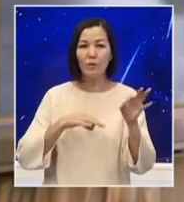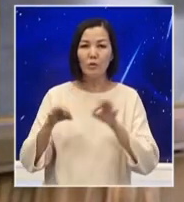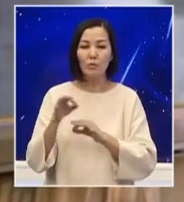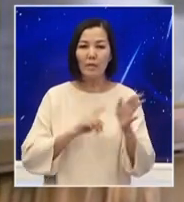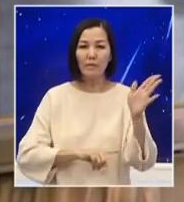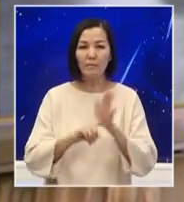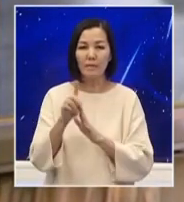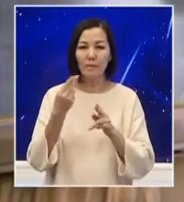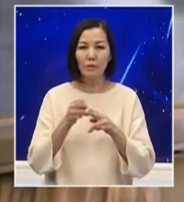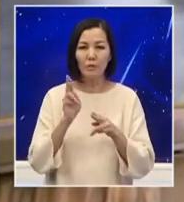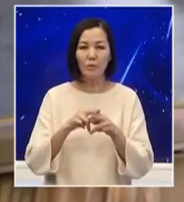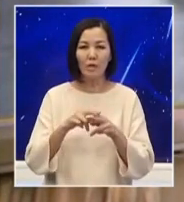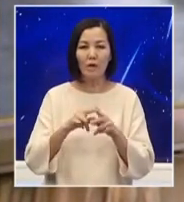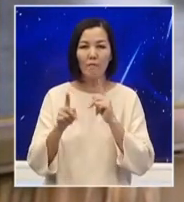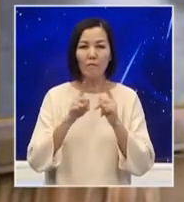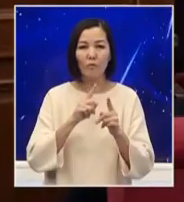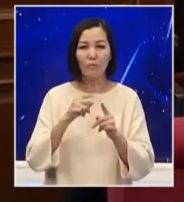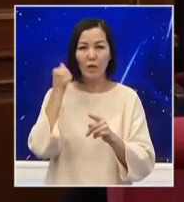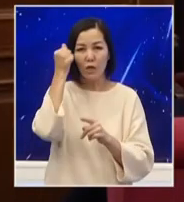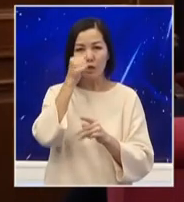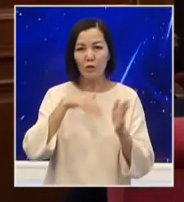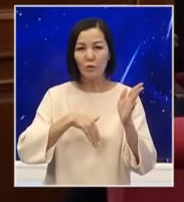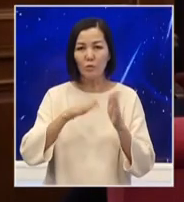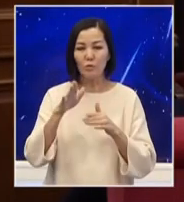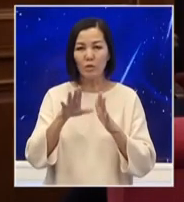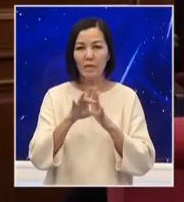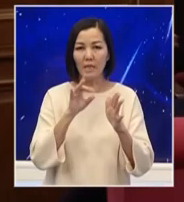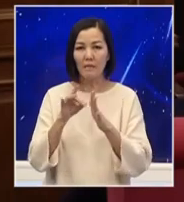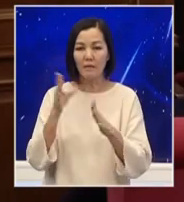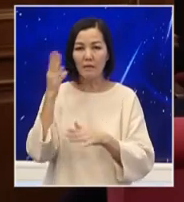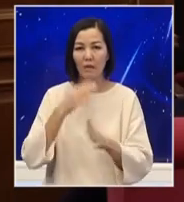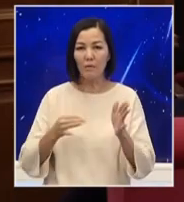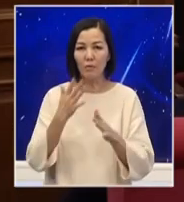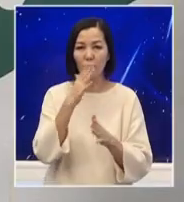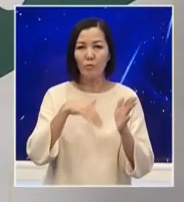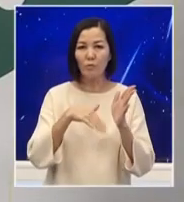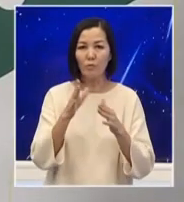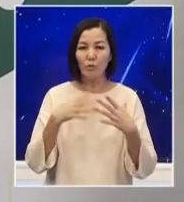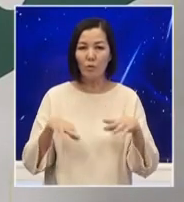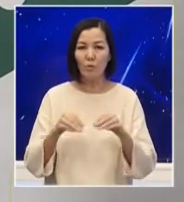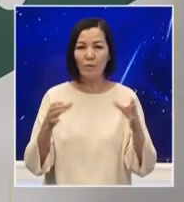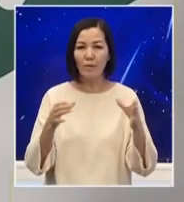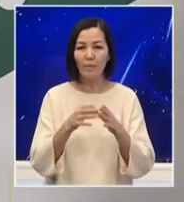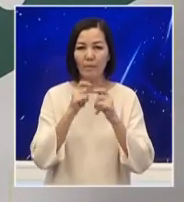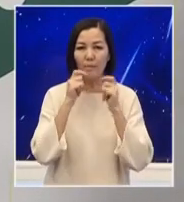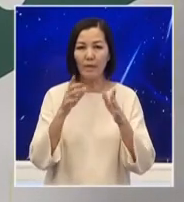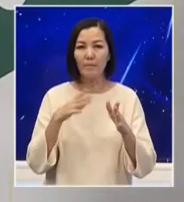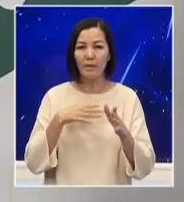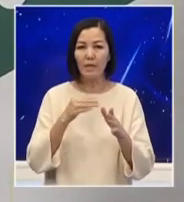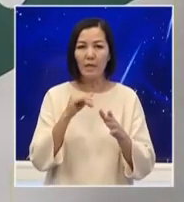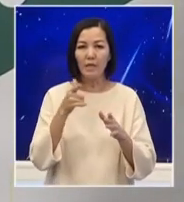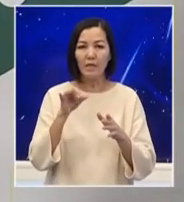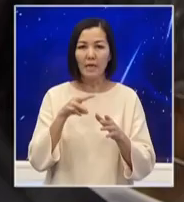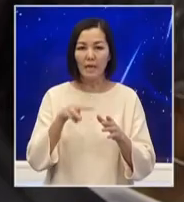жобалардың бастамасы. Сондай-ақ форумда жылдың үздіктерде елеусіз қалмады. Алматы облысының 5 үздік қоғамдық бірлестігі марапатталды.